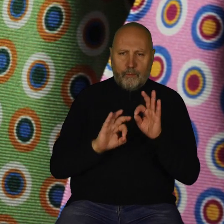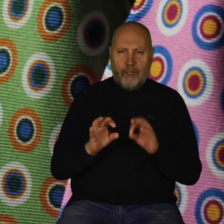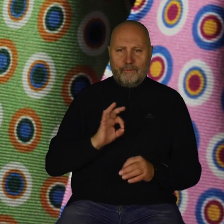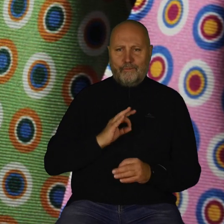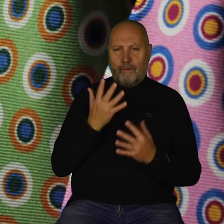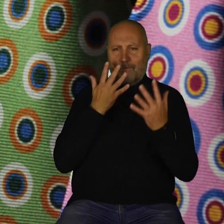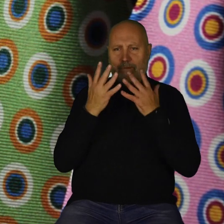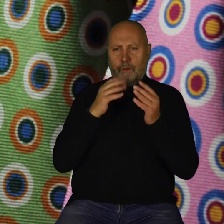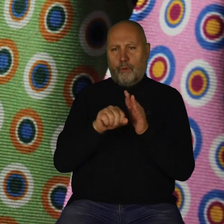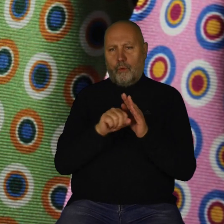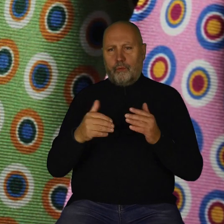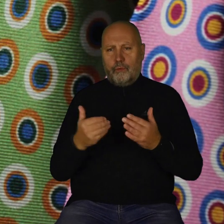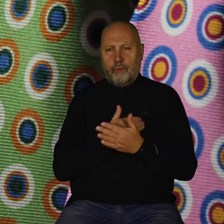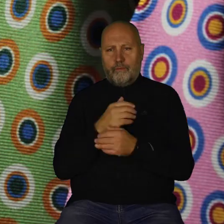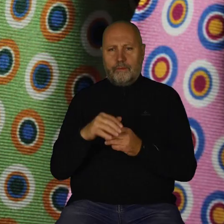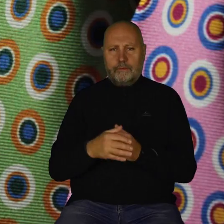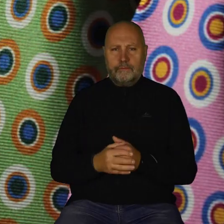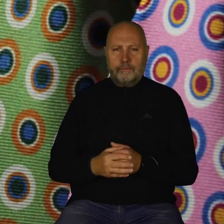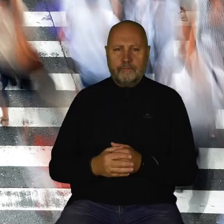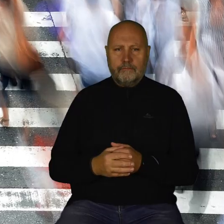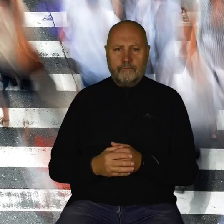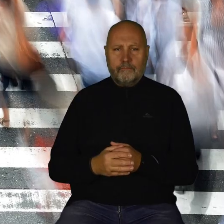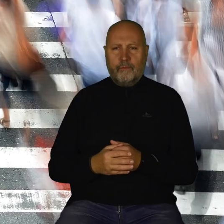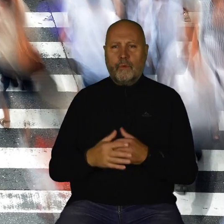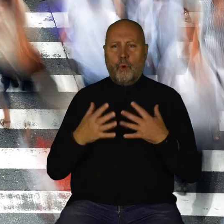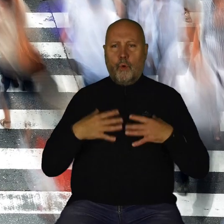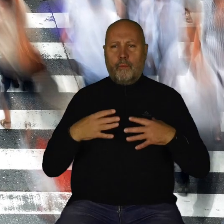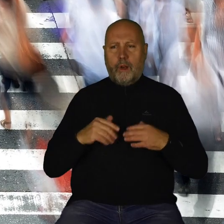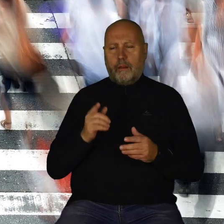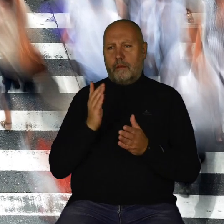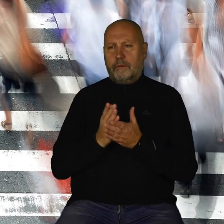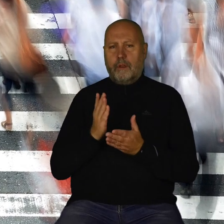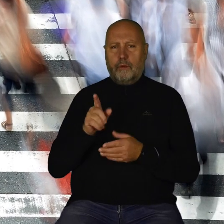można wykreować swój wygląd od nowa